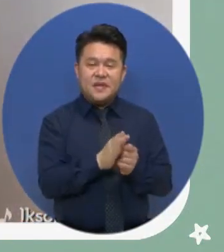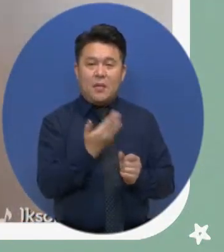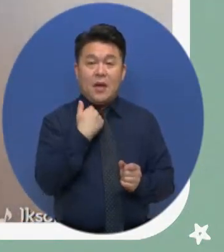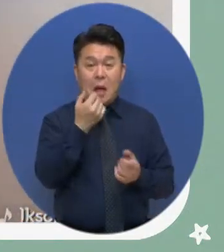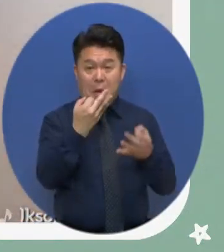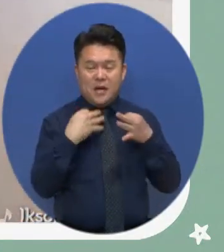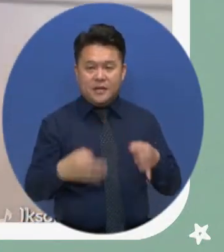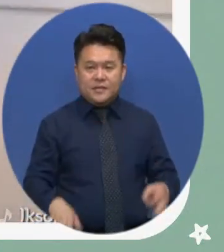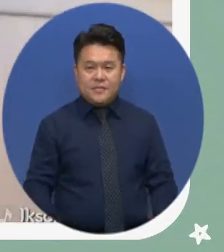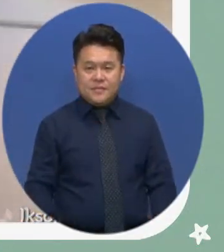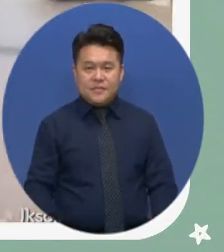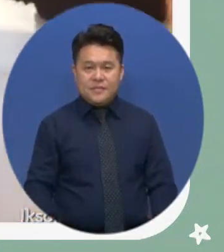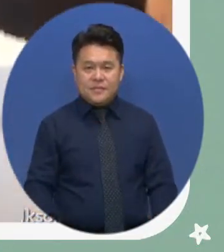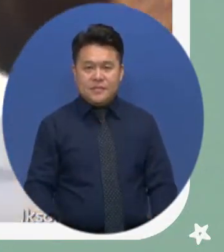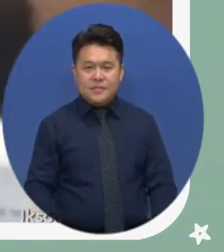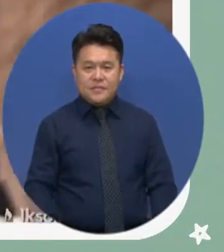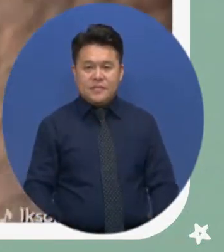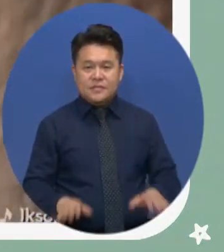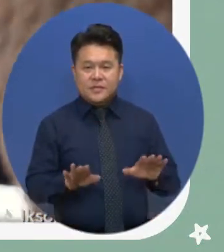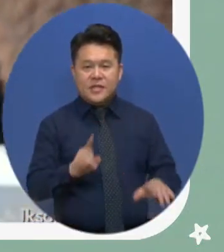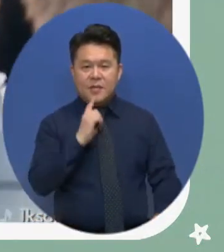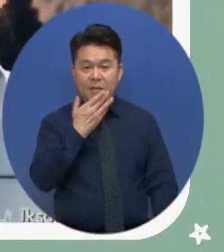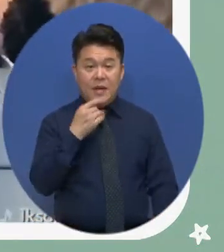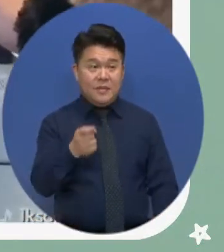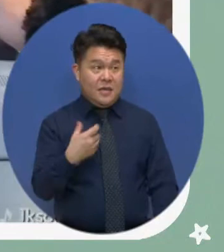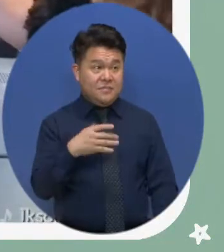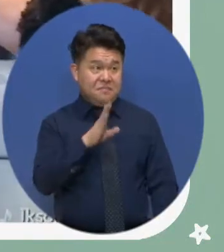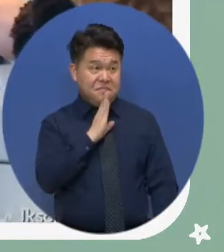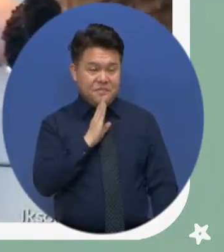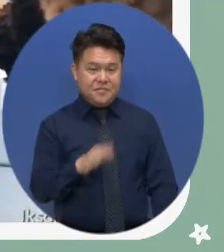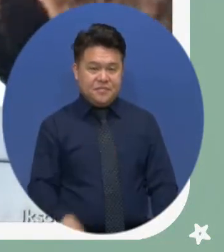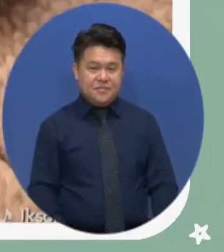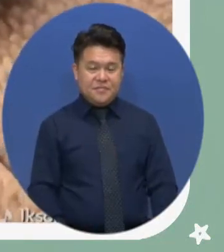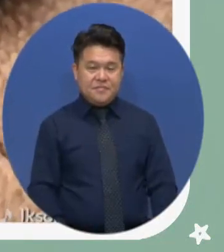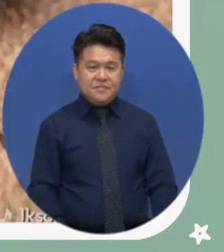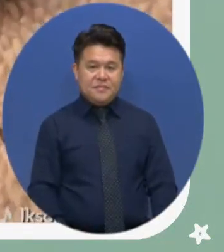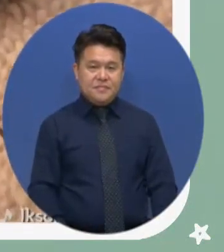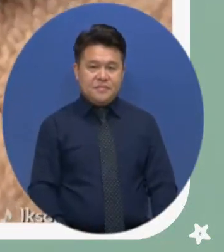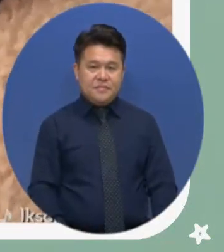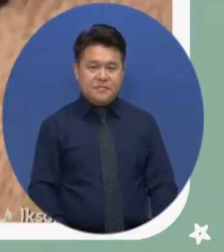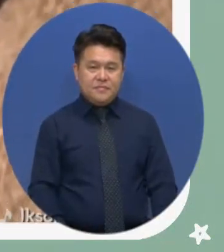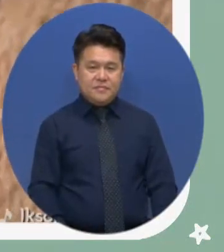지켜만 봐. 시대가 어느 때인데 말은 하겠지, 얘가. 안 그래? 말은 하겠지.